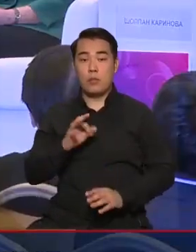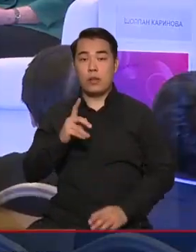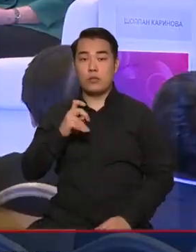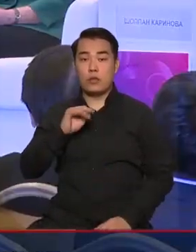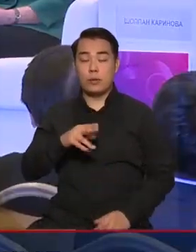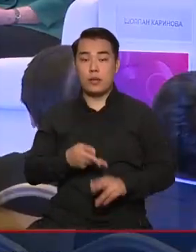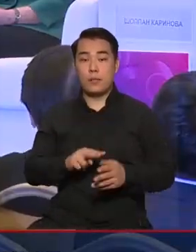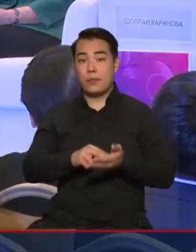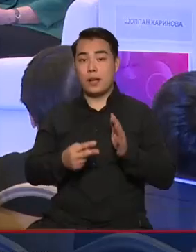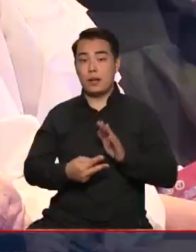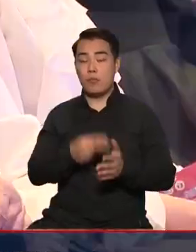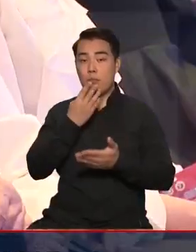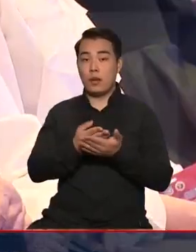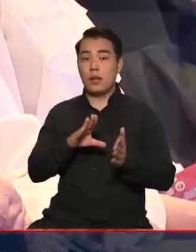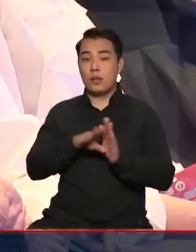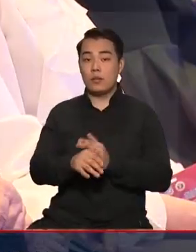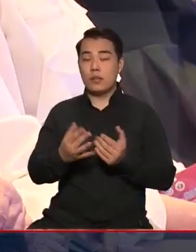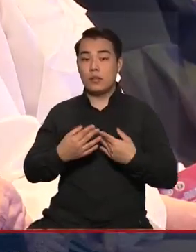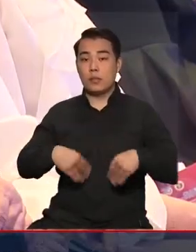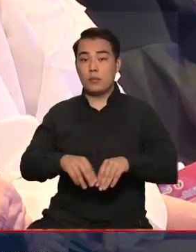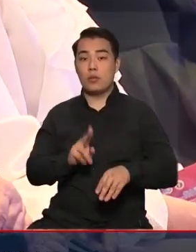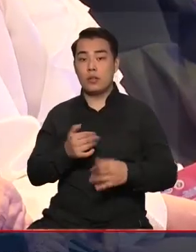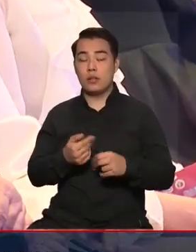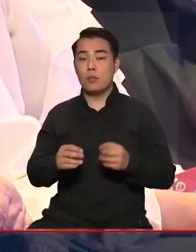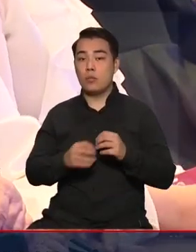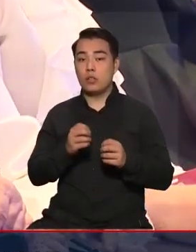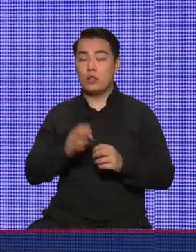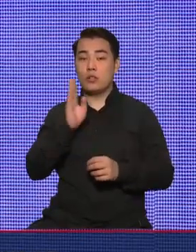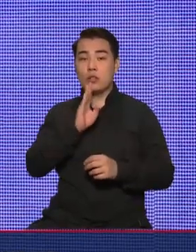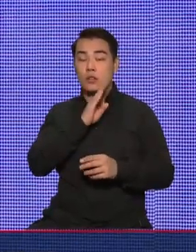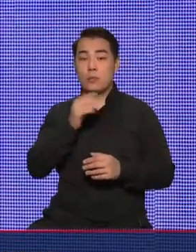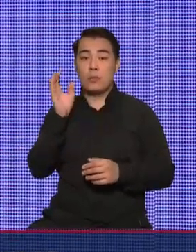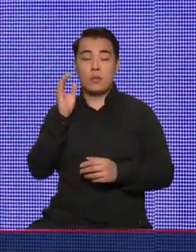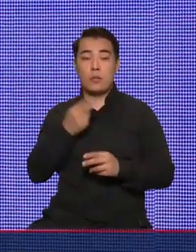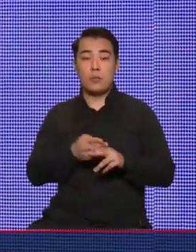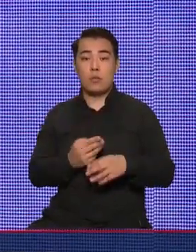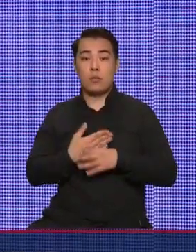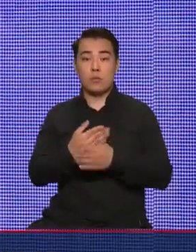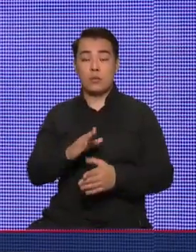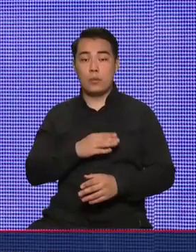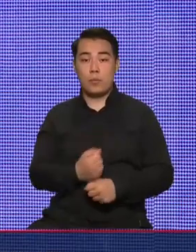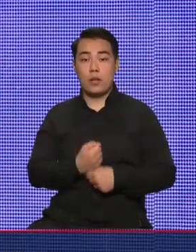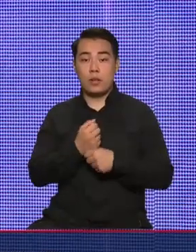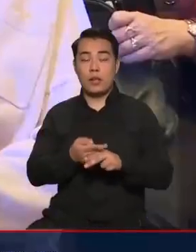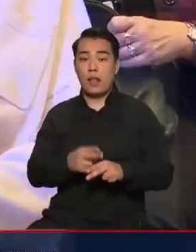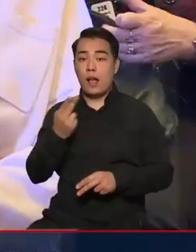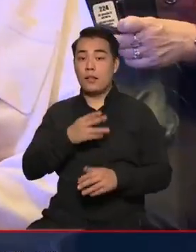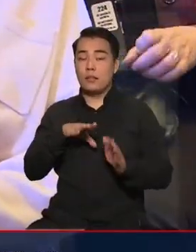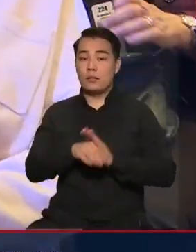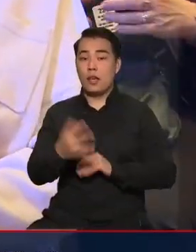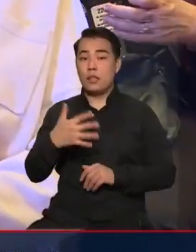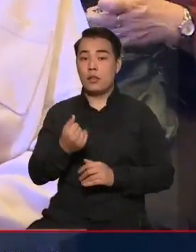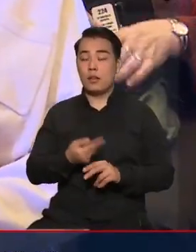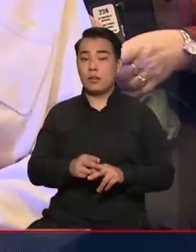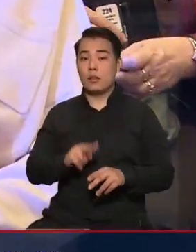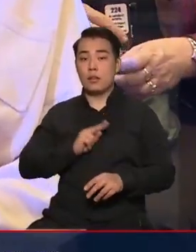Service бағдарламасының аясында отбасында озбырлық көрген ондаған әйелге психологиялық қолдау көрсетті. Астанада осы бағытта 50-ден астам